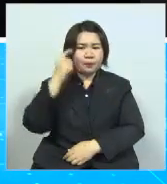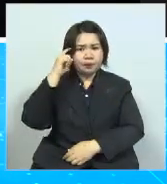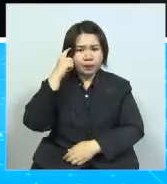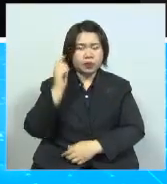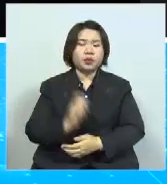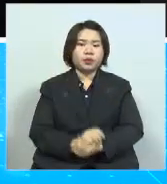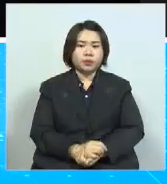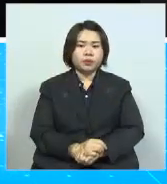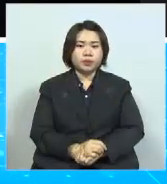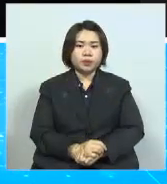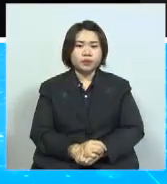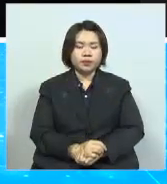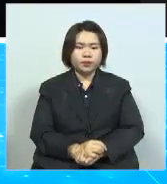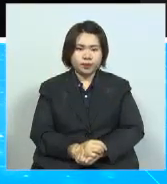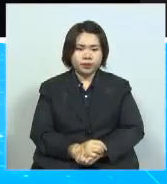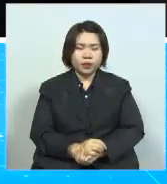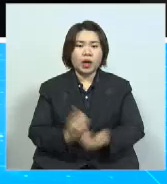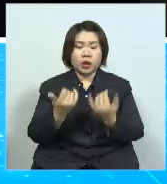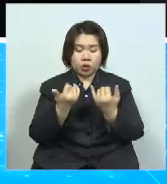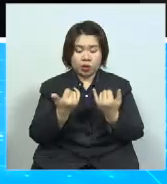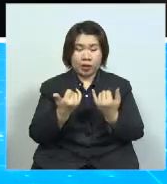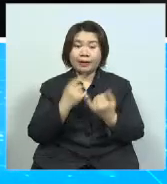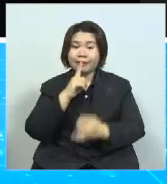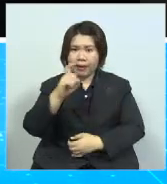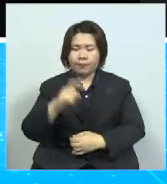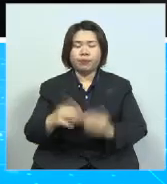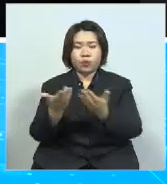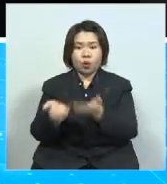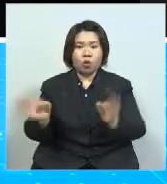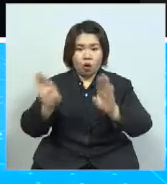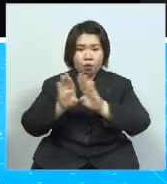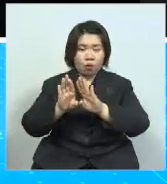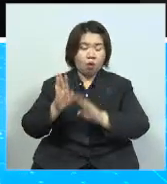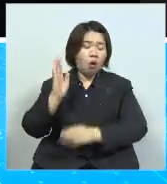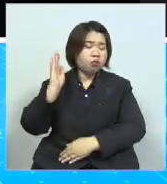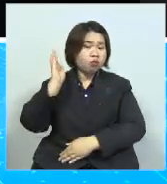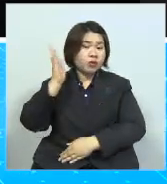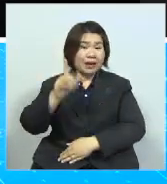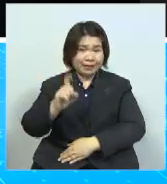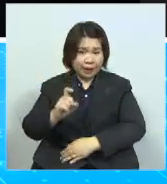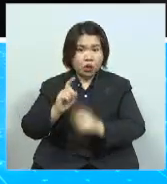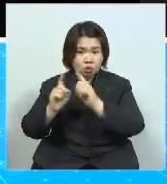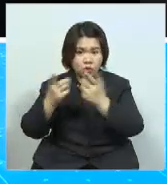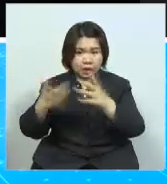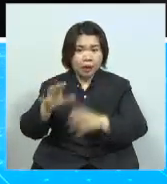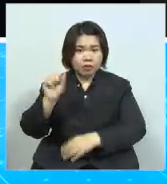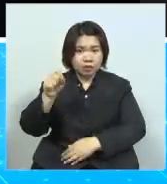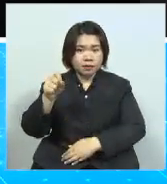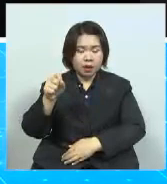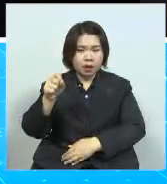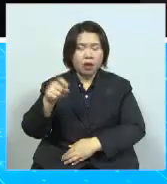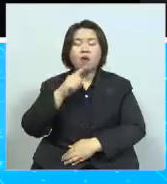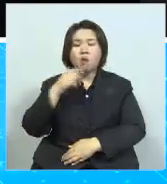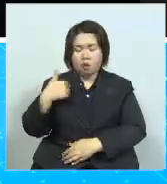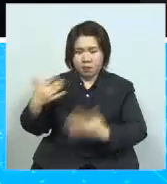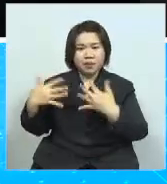นี้ครับ ค่ะแต่ว่าตอนนี้เนี่ยเราได้ประสานกับทางครอบครัวของคุณอนุพงษ์เรียบร้อยแล้วใช่ไหมคะเห็นตามข่าวบอกว่